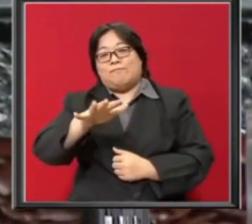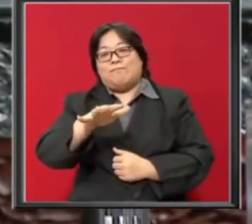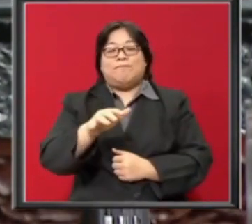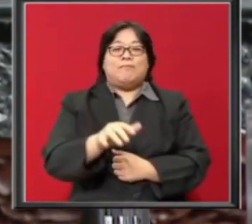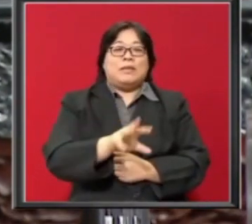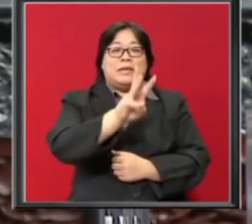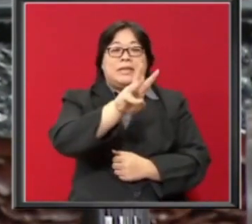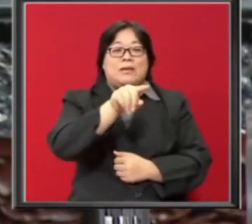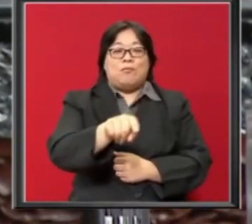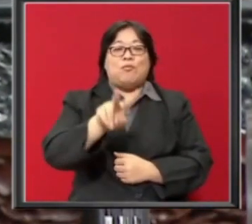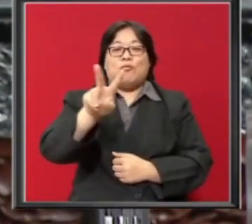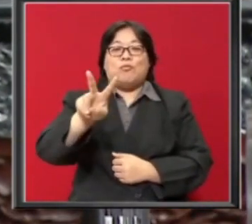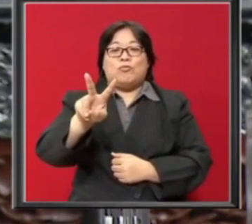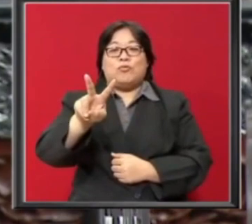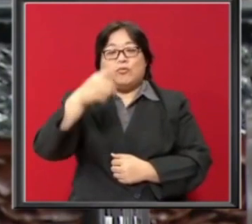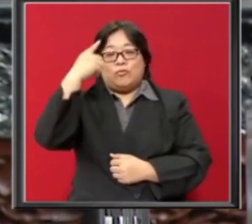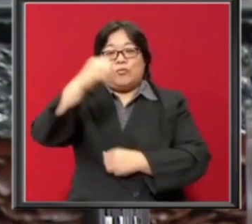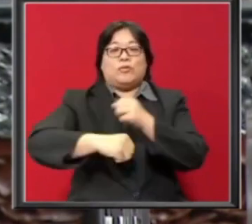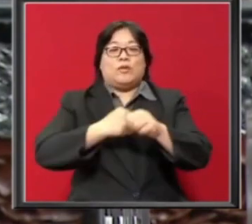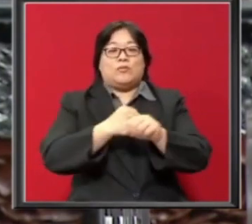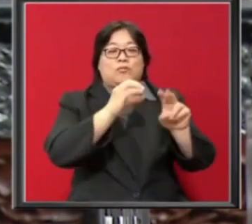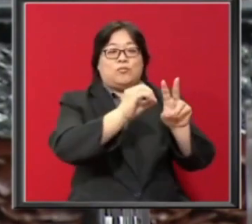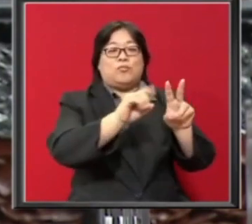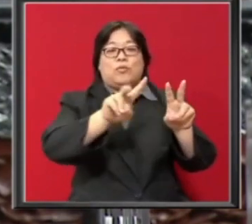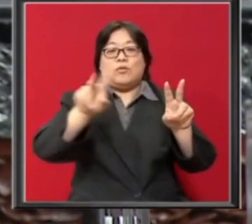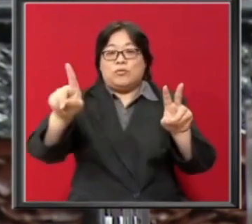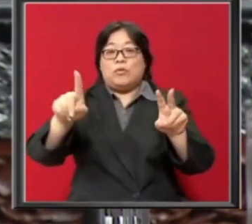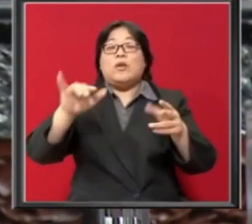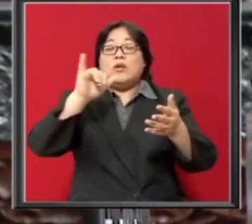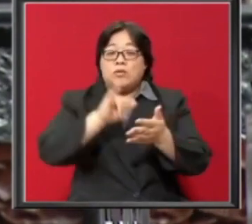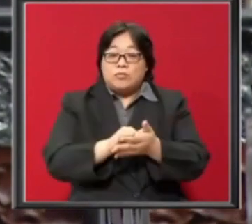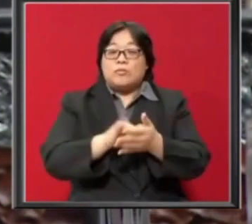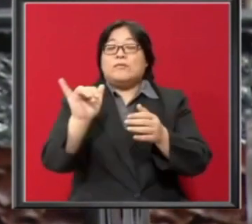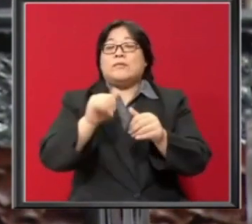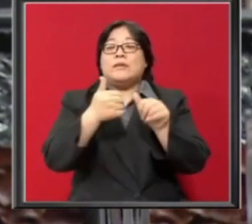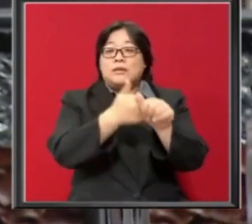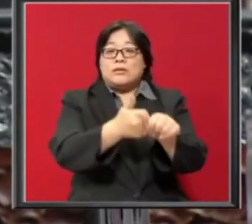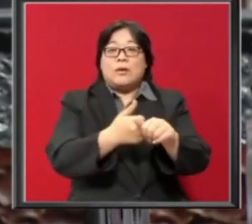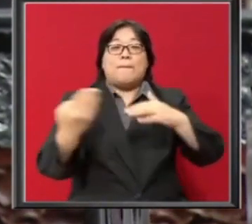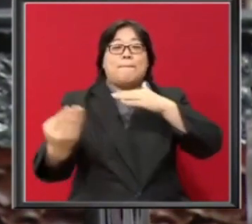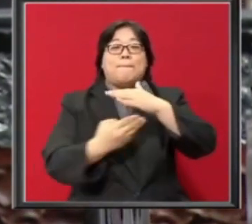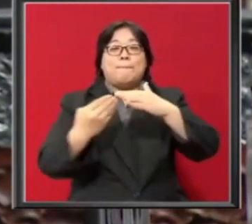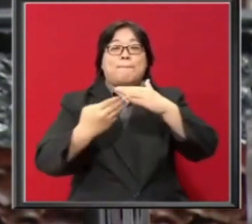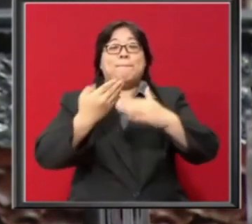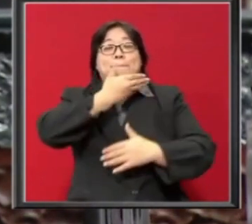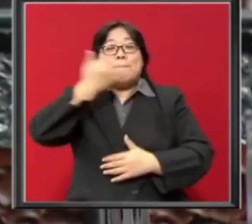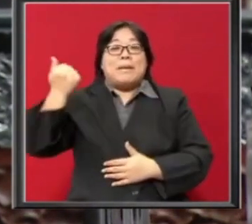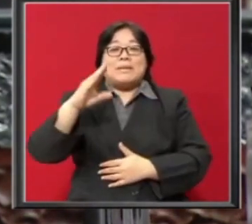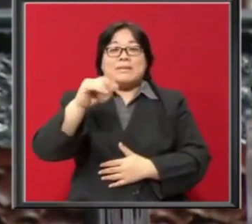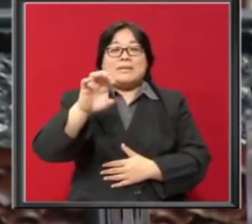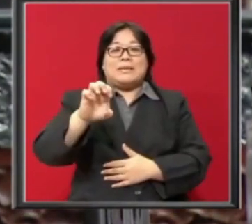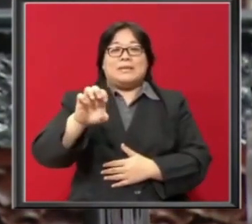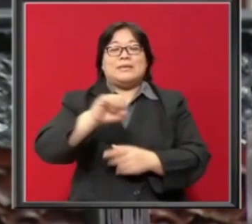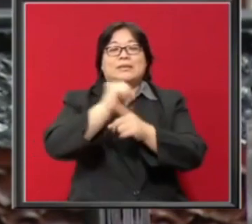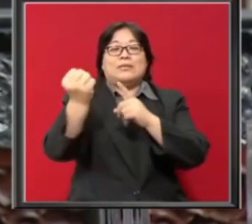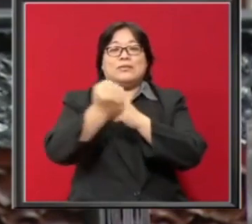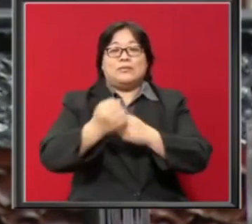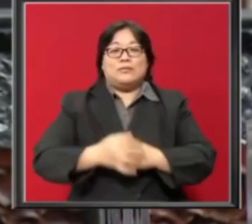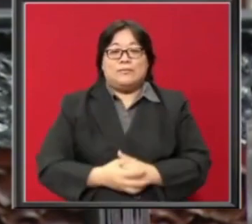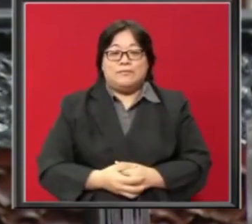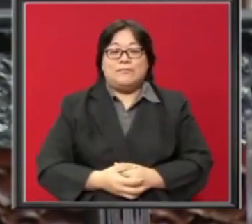sekitar sebanyak enam poin dua bagi tahun 2001 itupun berdasarkan besque Sinar yo